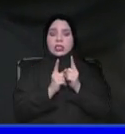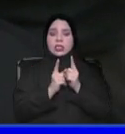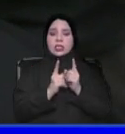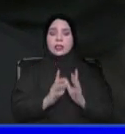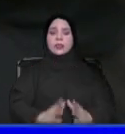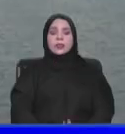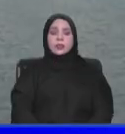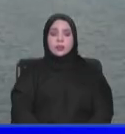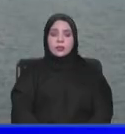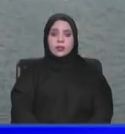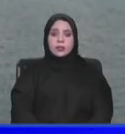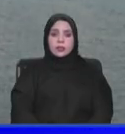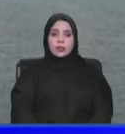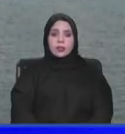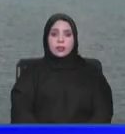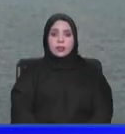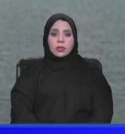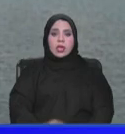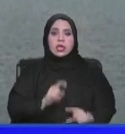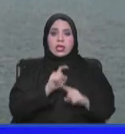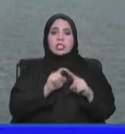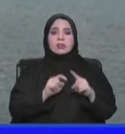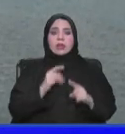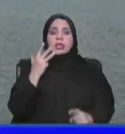المحدد للرد بنسبه